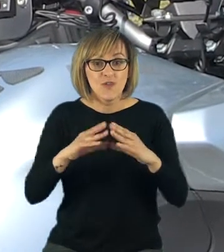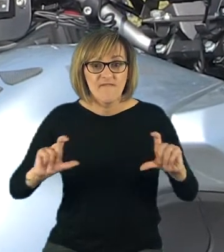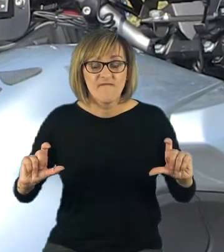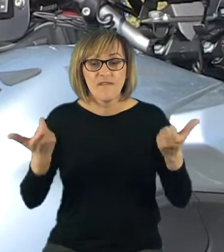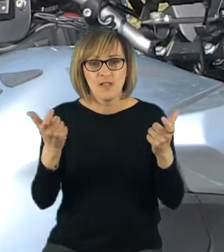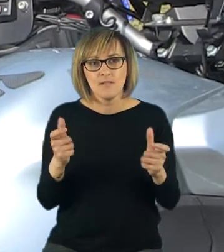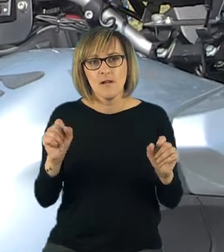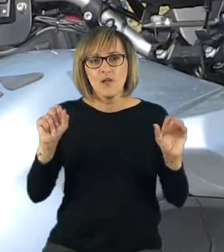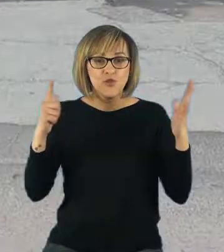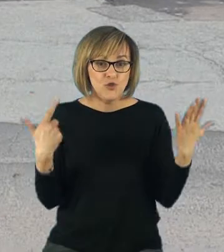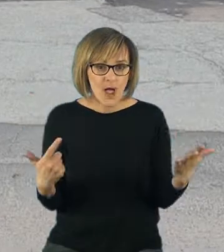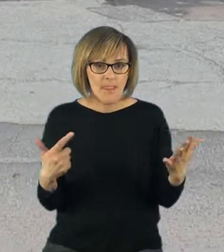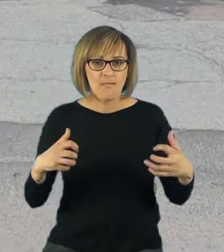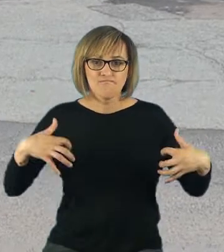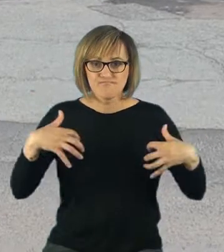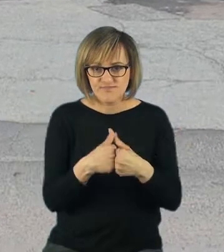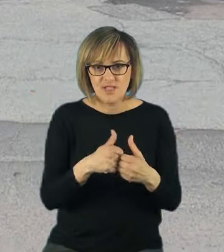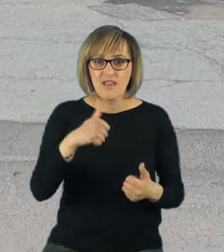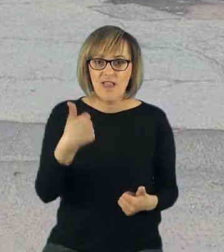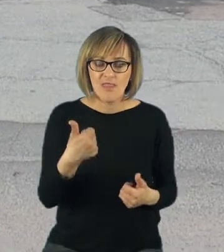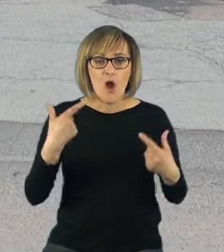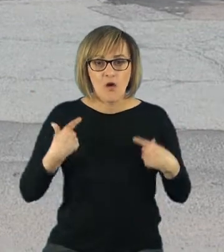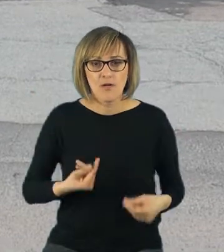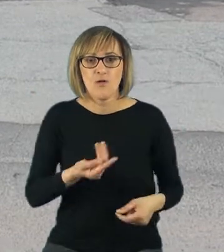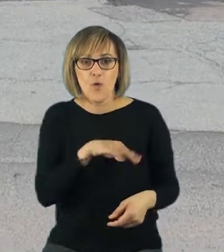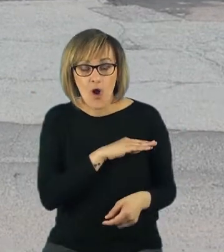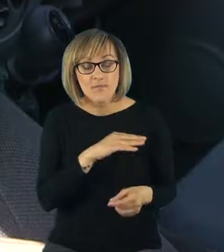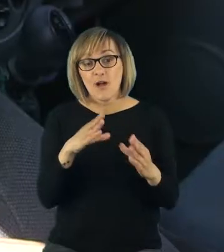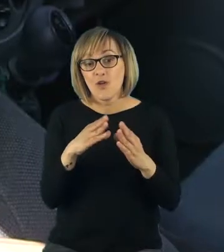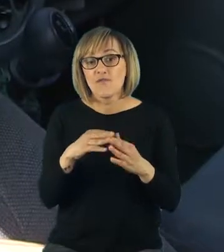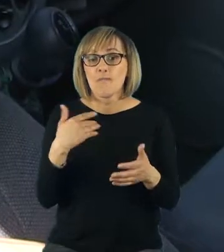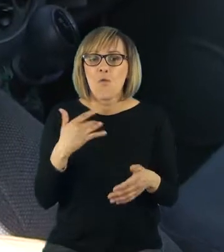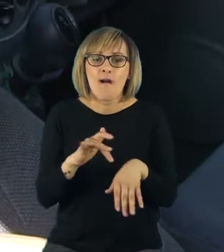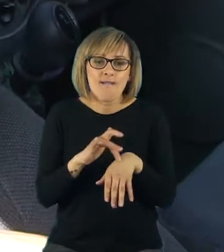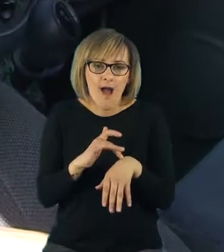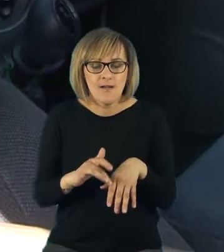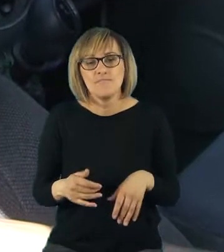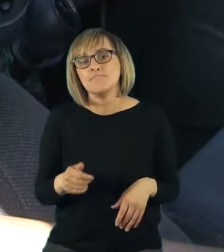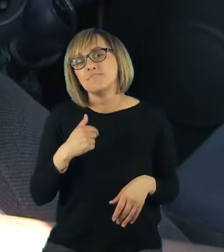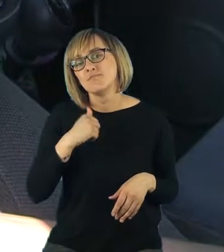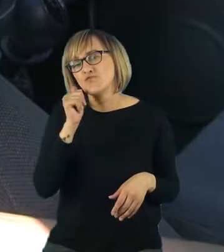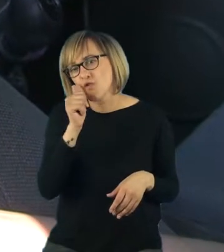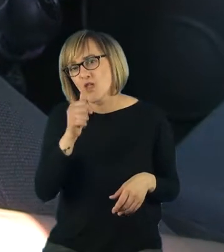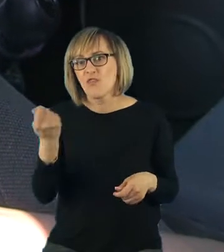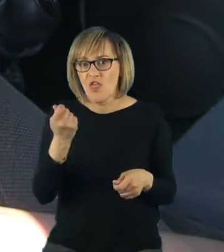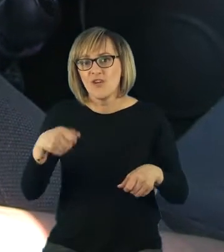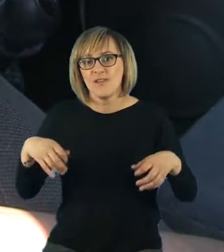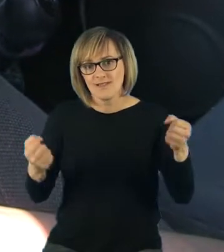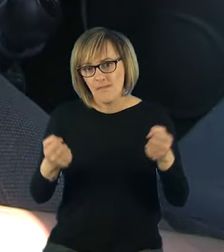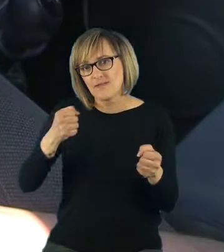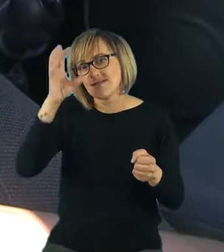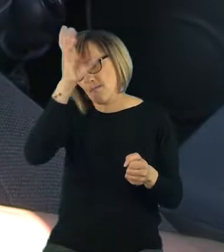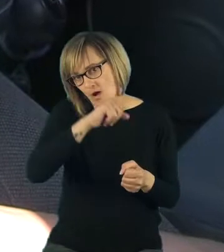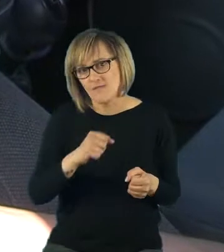oraz 7 kolizji drogowych, w których jedna osoba zginęła, a 10 zostało rannych. Nie jeżdżę na co dzień tym samochodem i po prostu zapomniałem